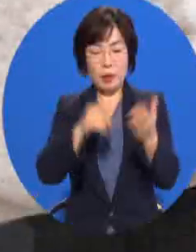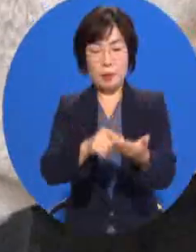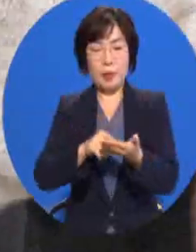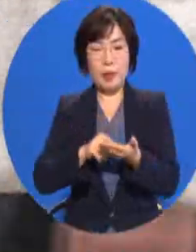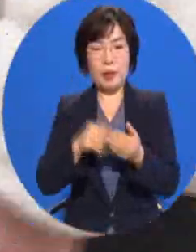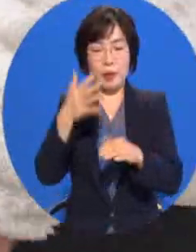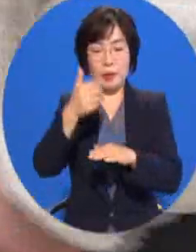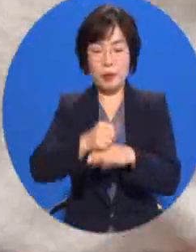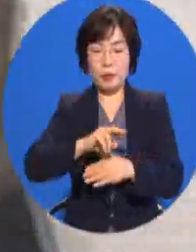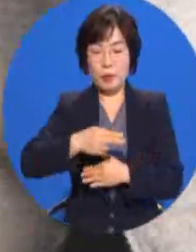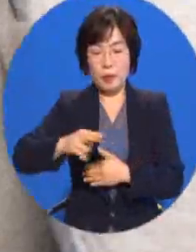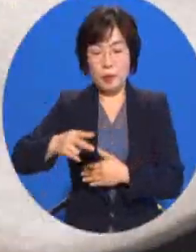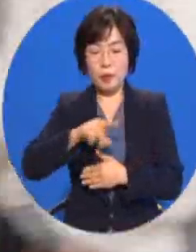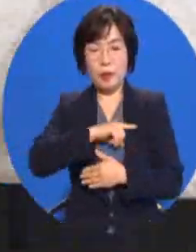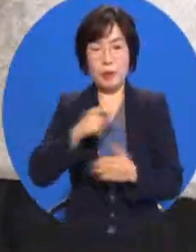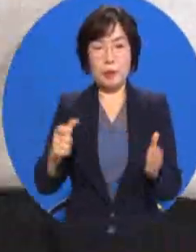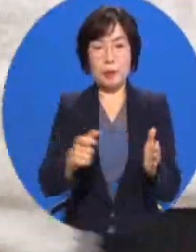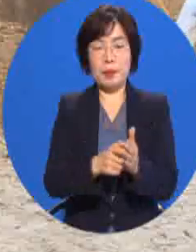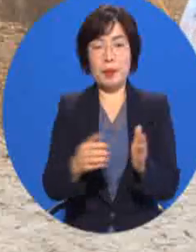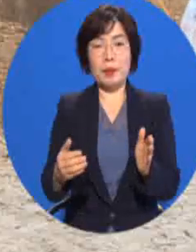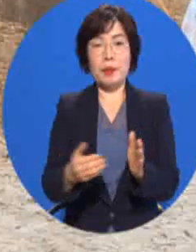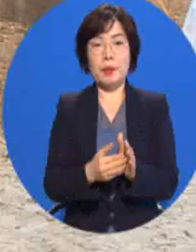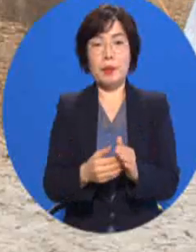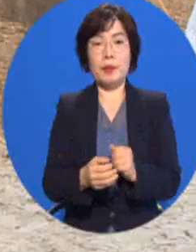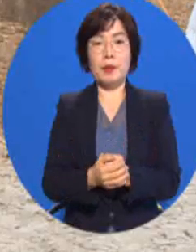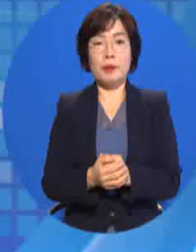통해 뒹굴뒹굴이라고 이름 붙였습니다.